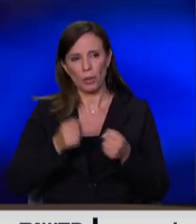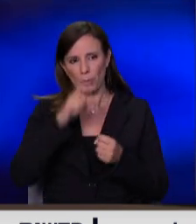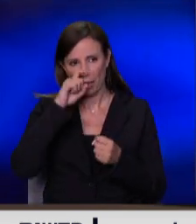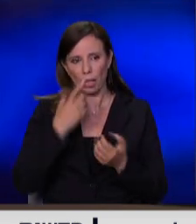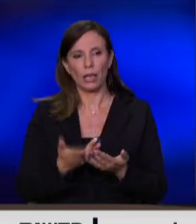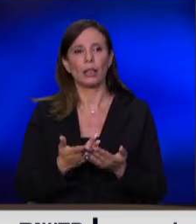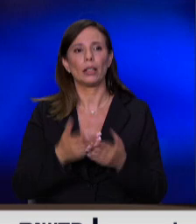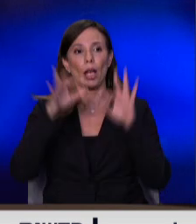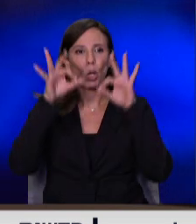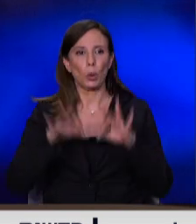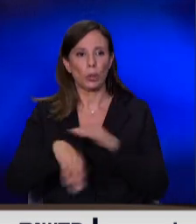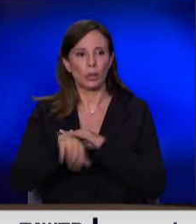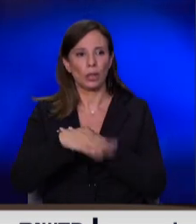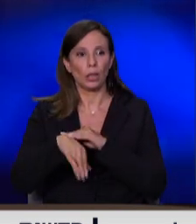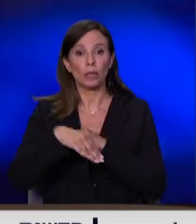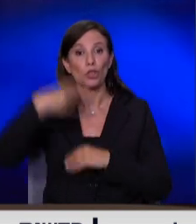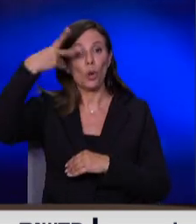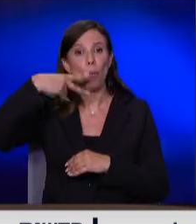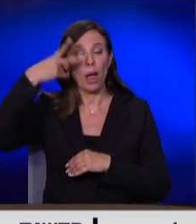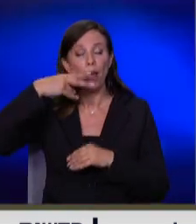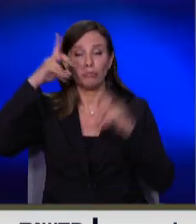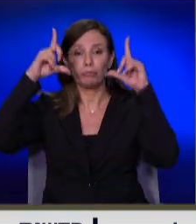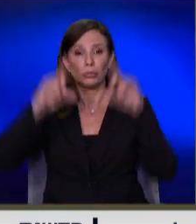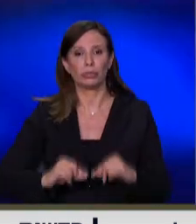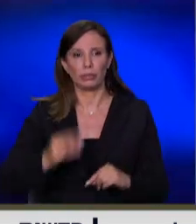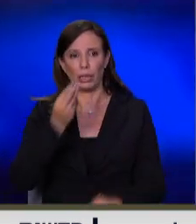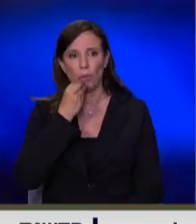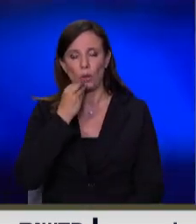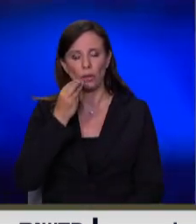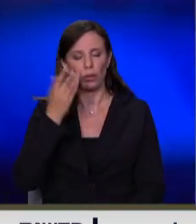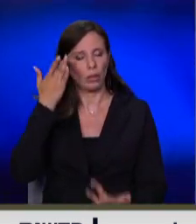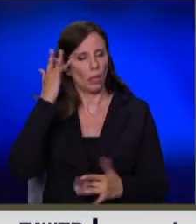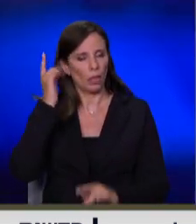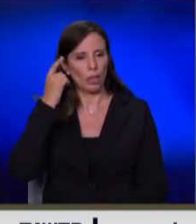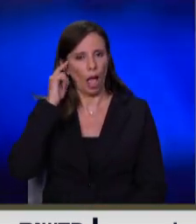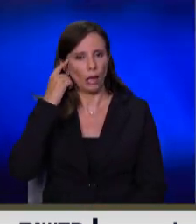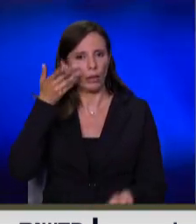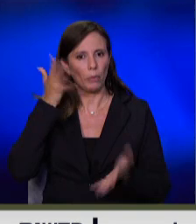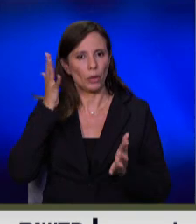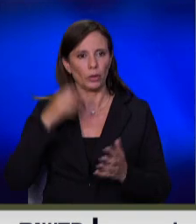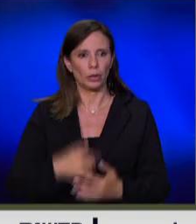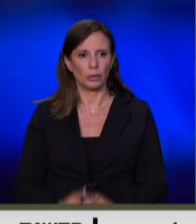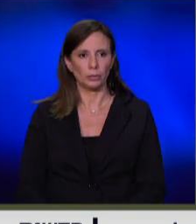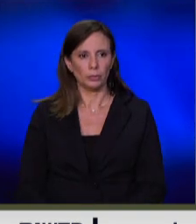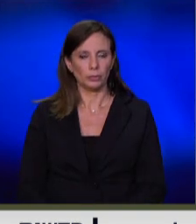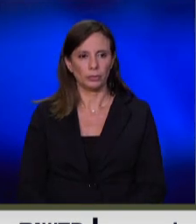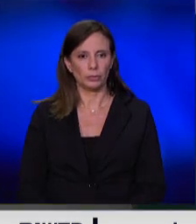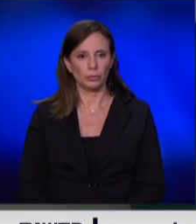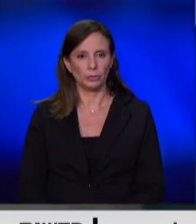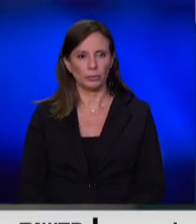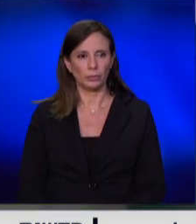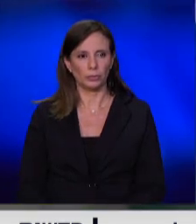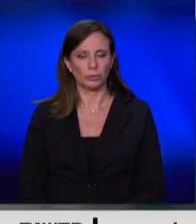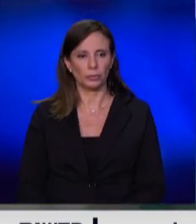магазины опустили буквально за два дня. Вот, и, ну, в общем-то, я очень-очень